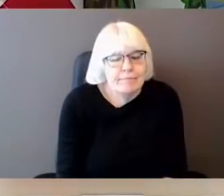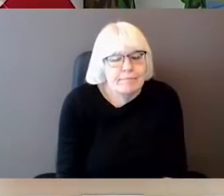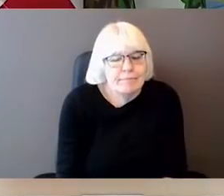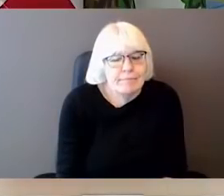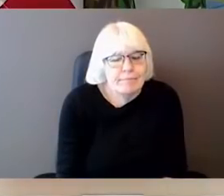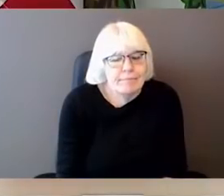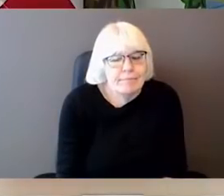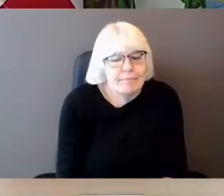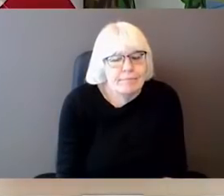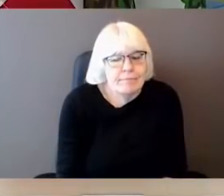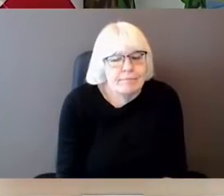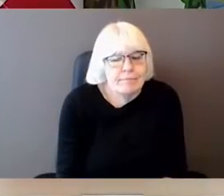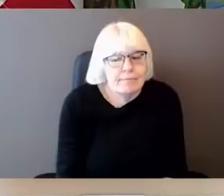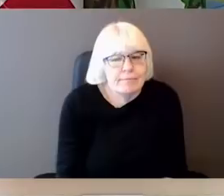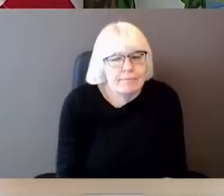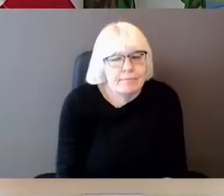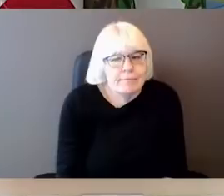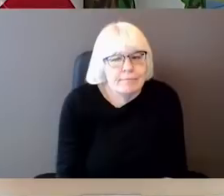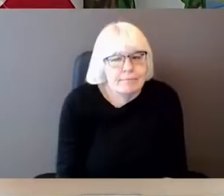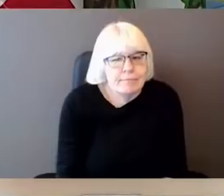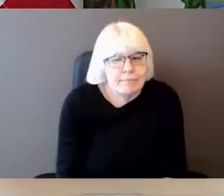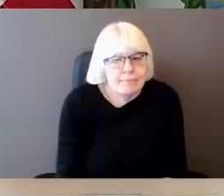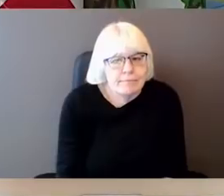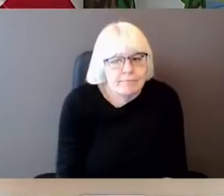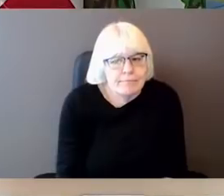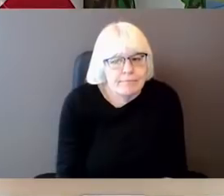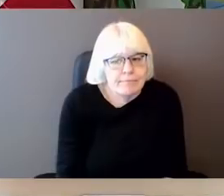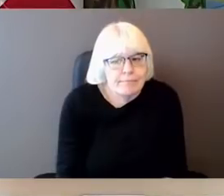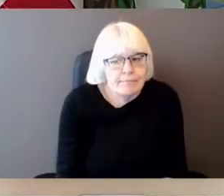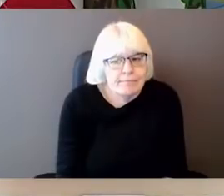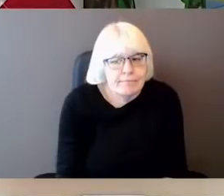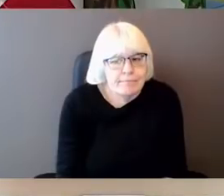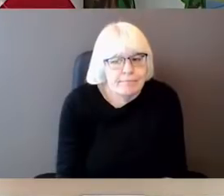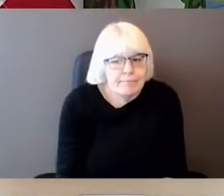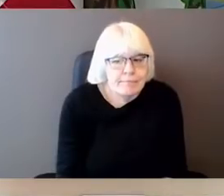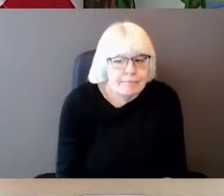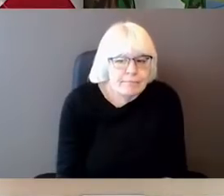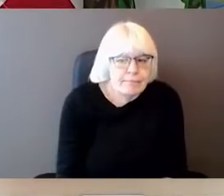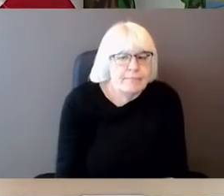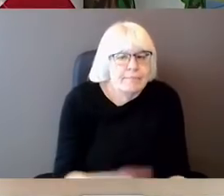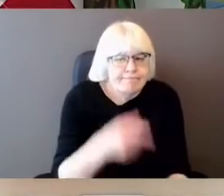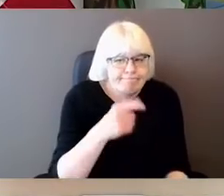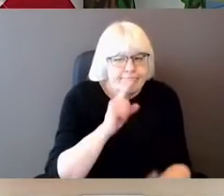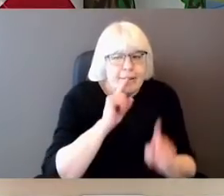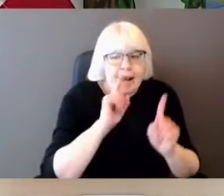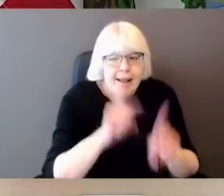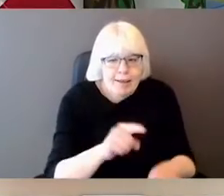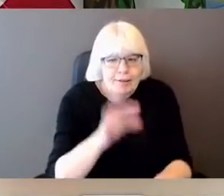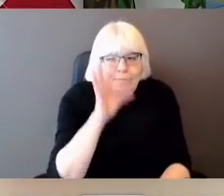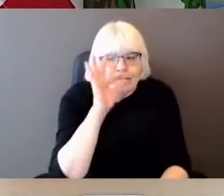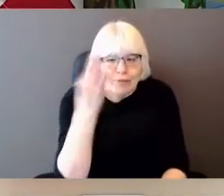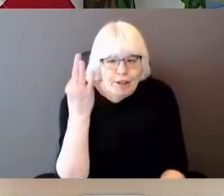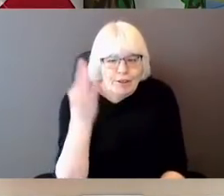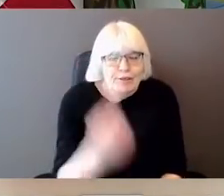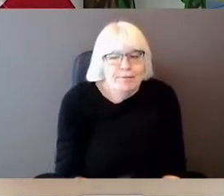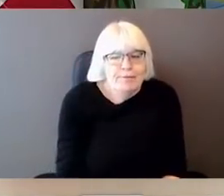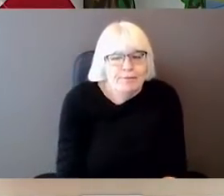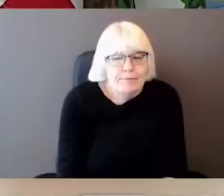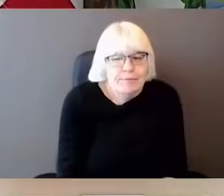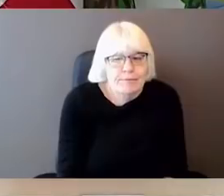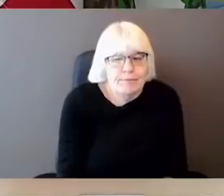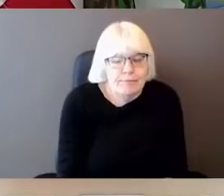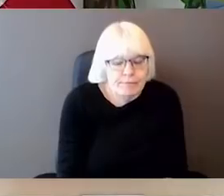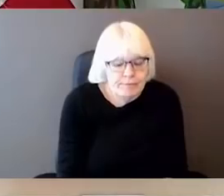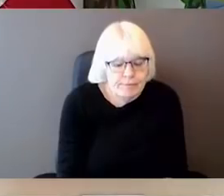sont les règles, en gros, que vous leur avez données? À ce moment, ils sont vraiment seulement... ils